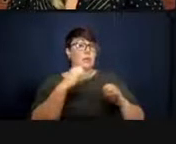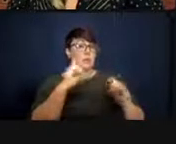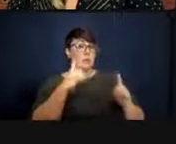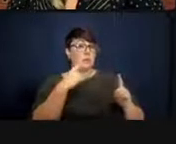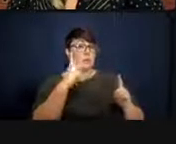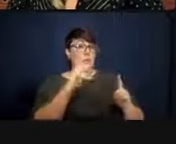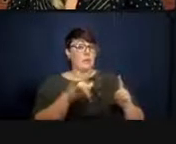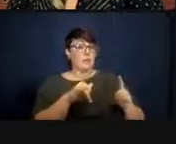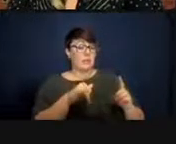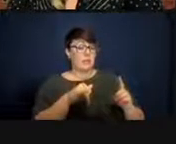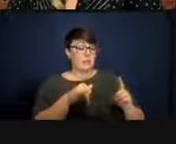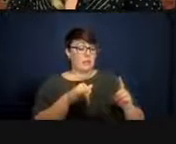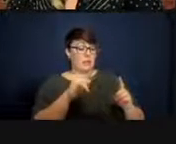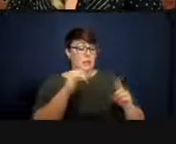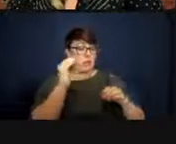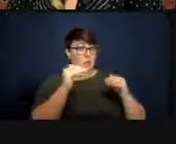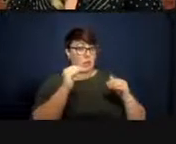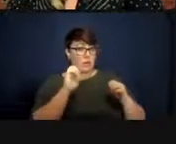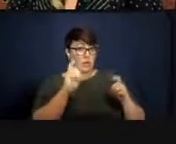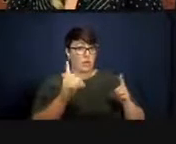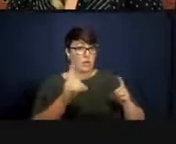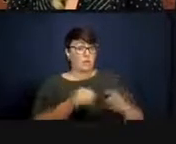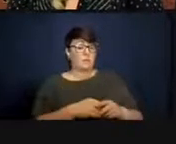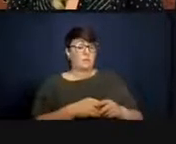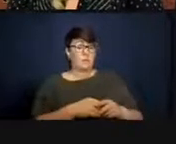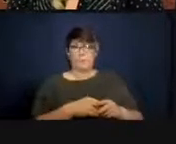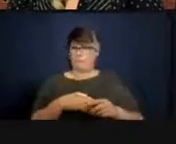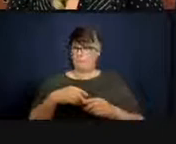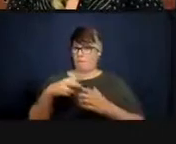ningependa kukosoa kidogo.